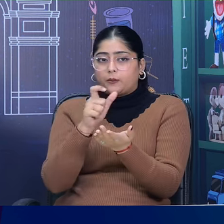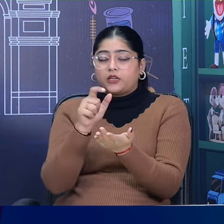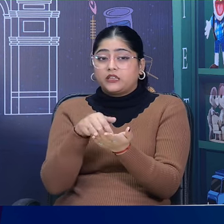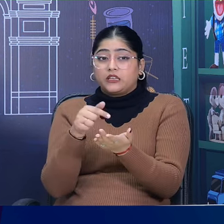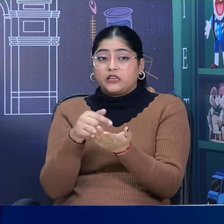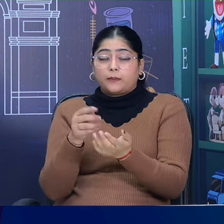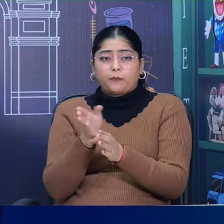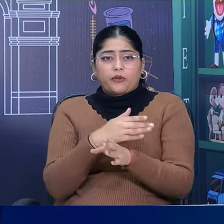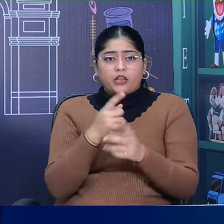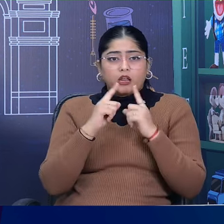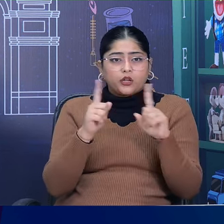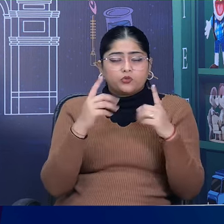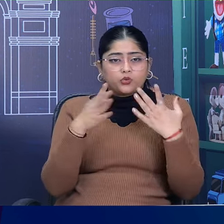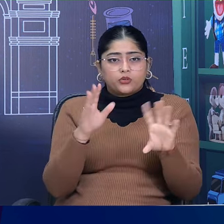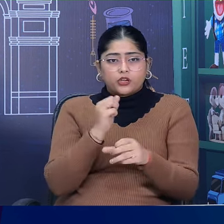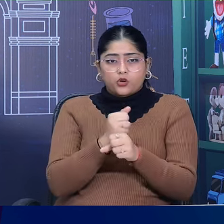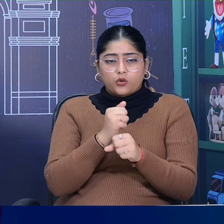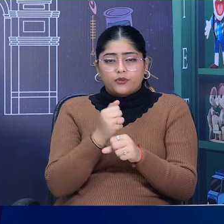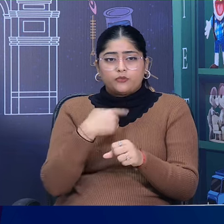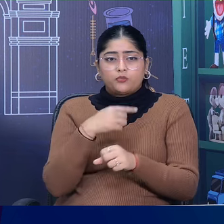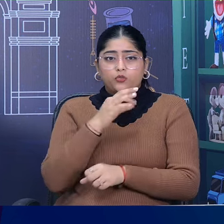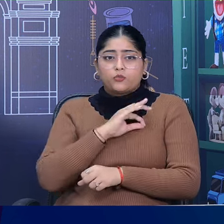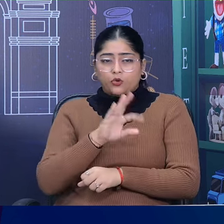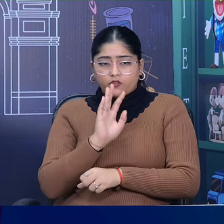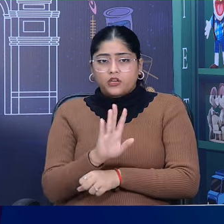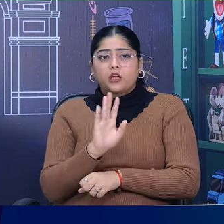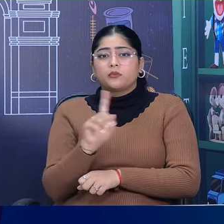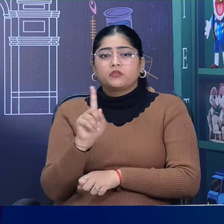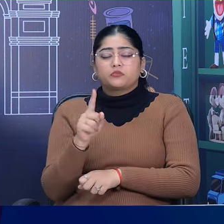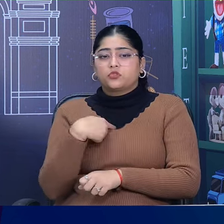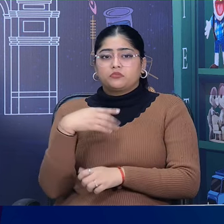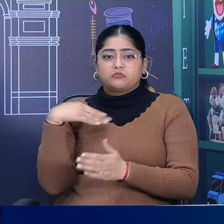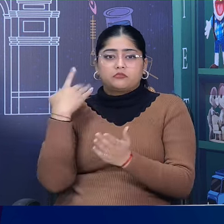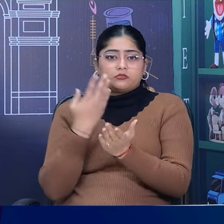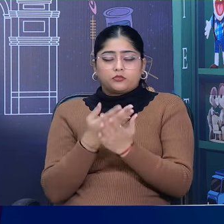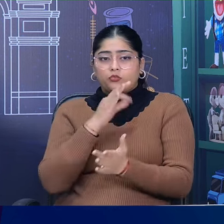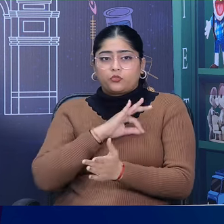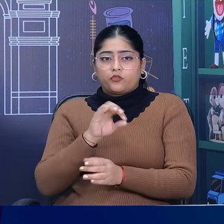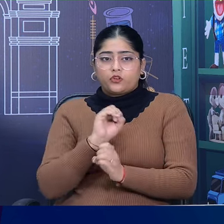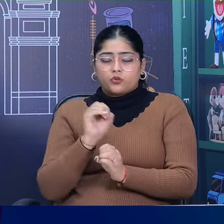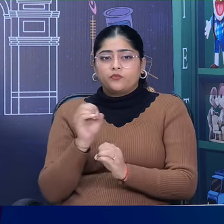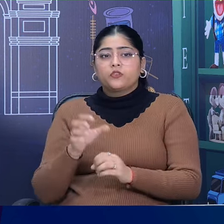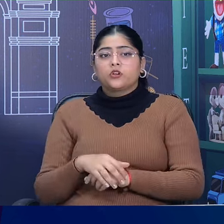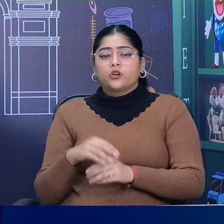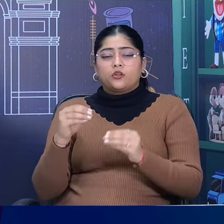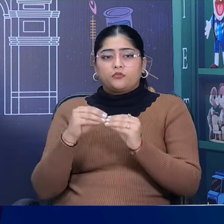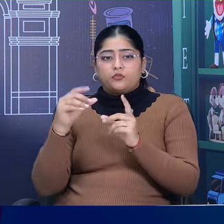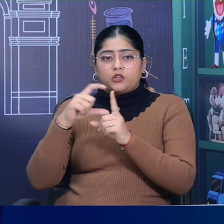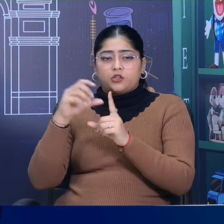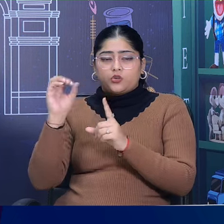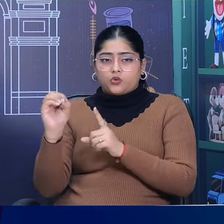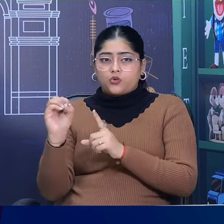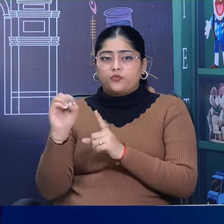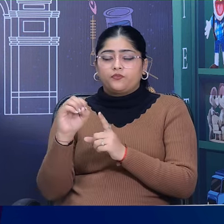थी इस स्कीम का जो फायदा मुझको होना था वो मुझको नहीं हो पाया है तो बीडीओ जो होता है वो भी इस चीज के लिए रिटर्न